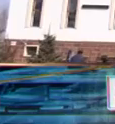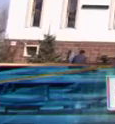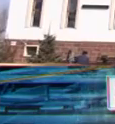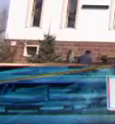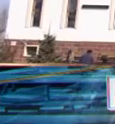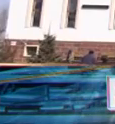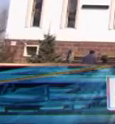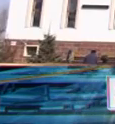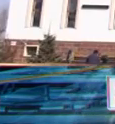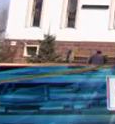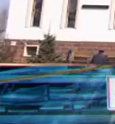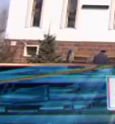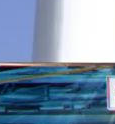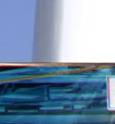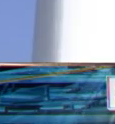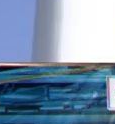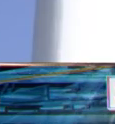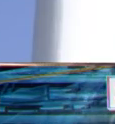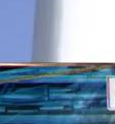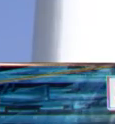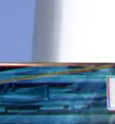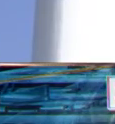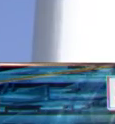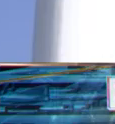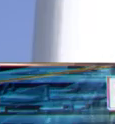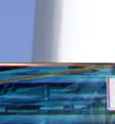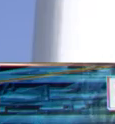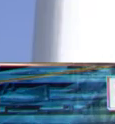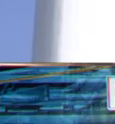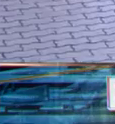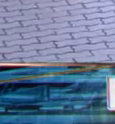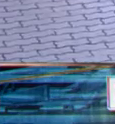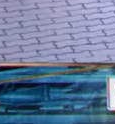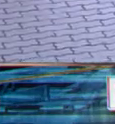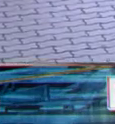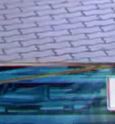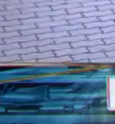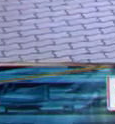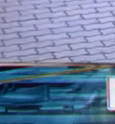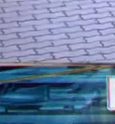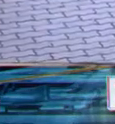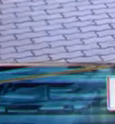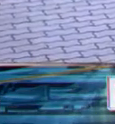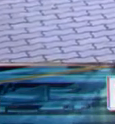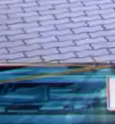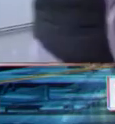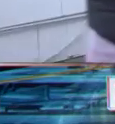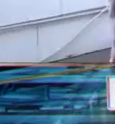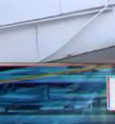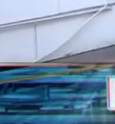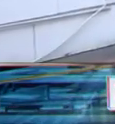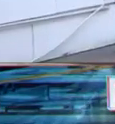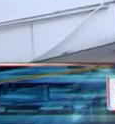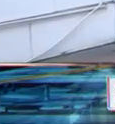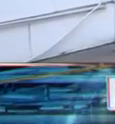жасадық. Биылғы пітір садақамен зекет басқаша берілет. Каспи.кз мобильді қосымшасы арқылы аударуға болады. Бір адам үшін берілетін